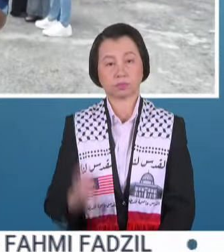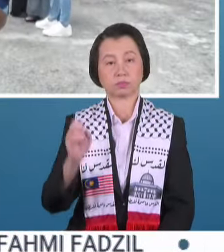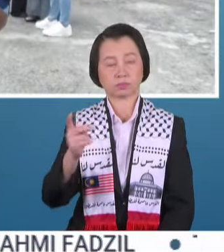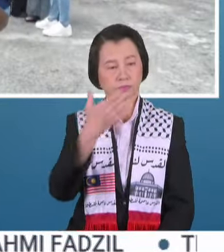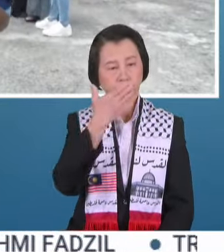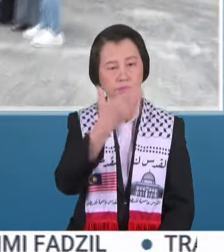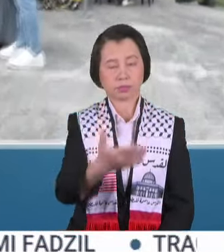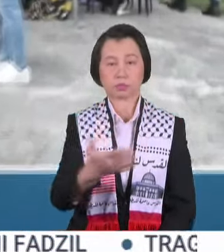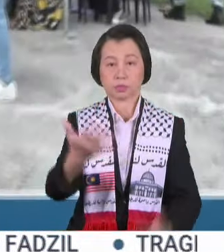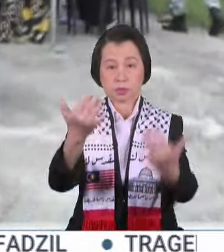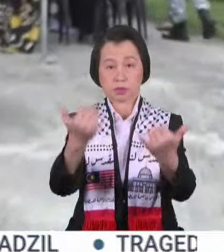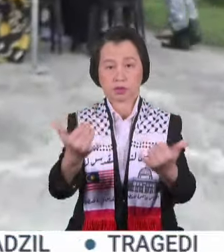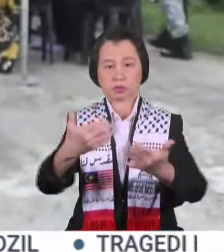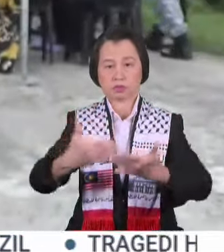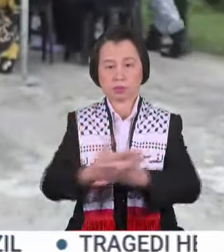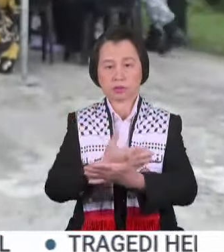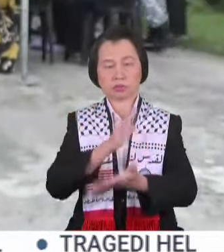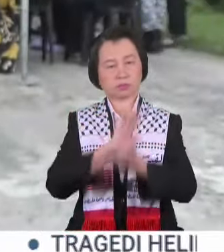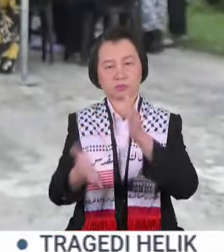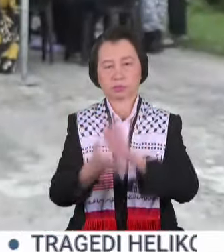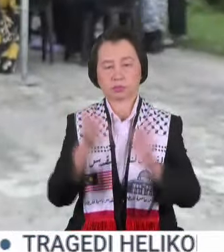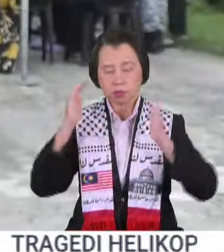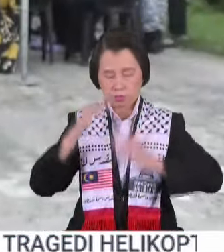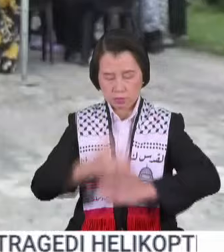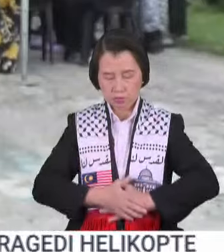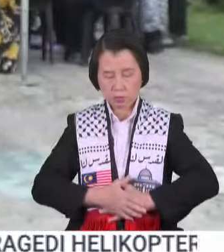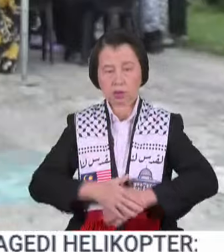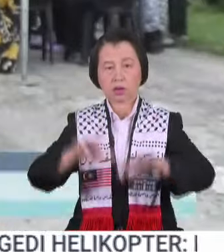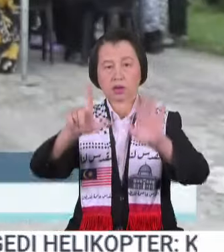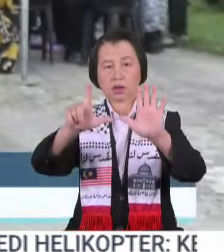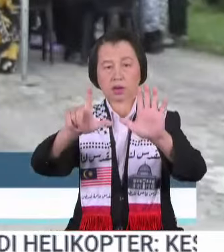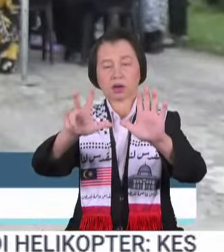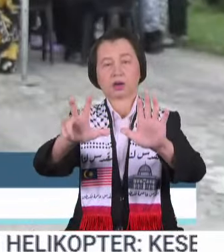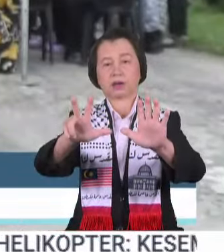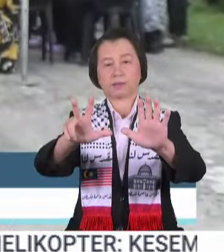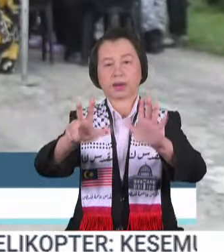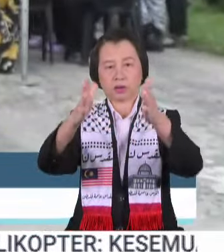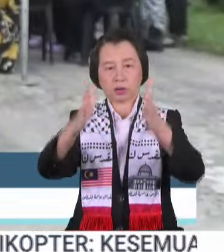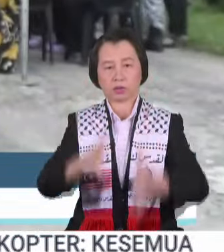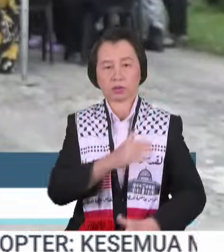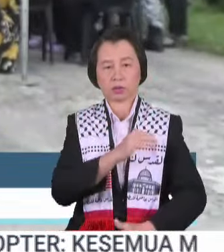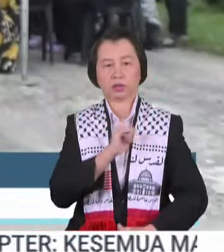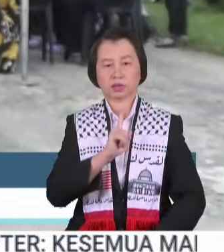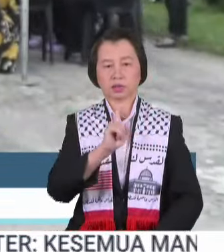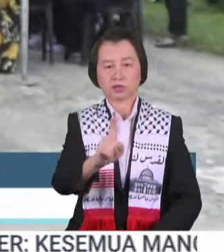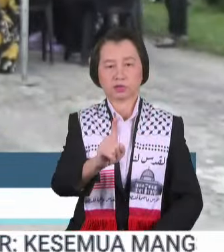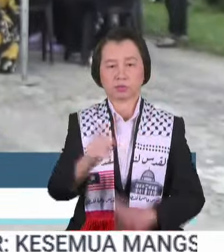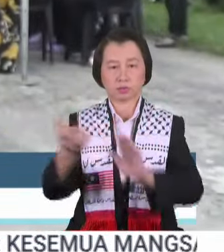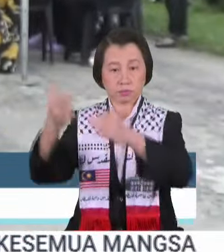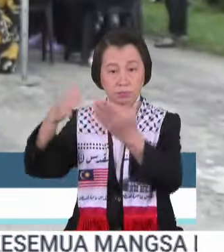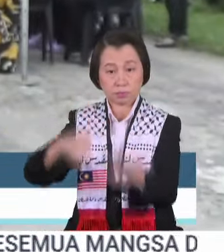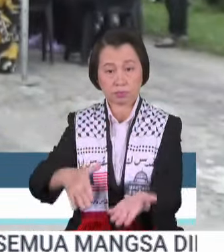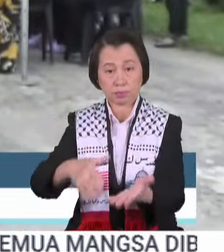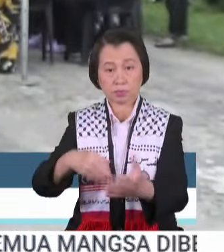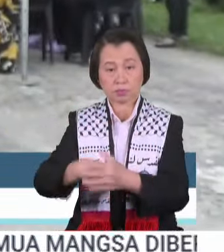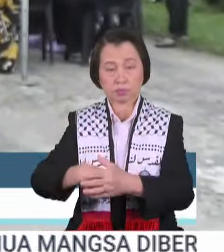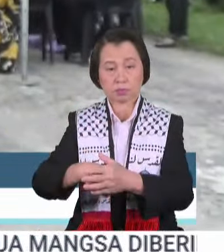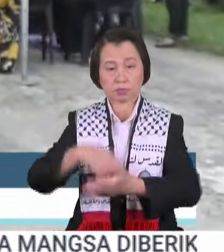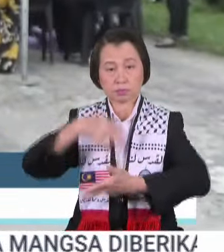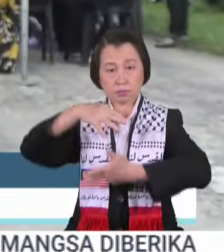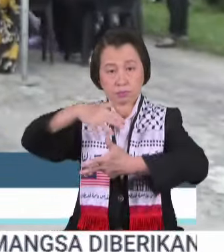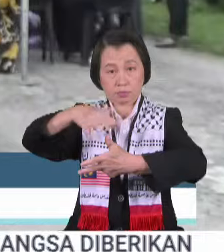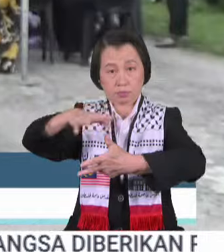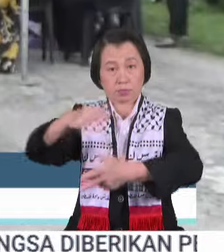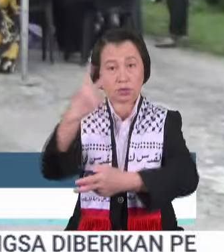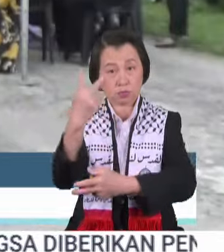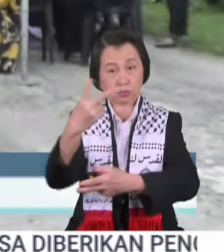Baik, terima kasih. Ketika ini baru sahaja selesai solat jenazah 8 anggota TLDM beragama Islam yang terkorban dalam naas 2 buah